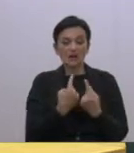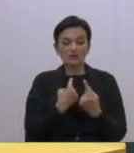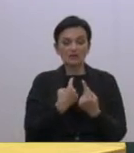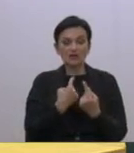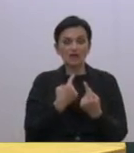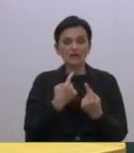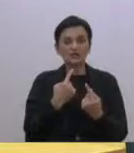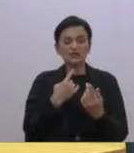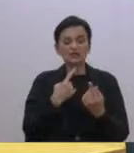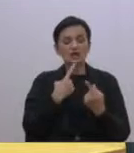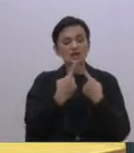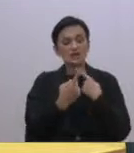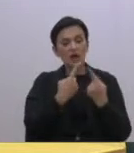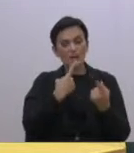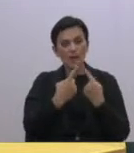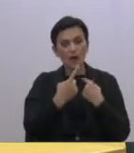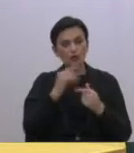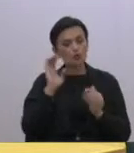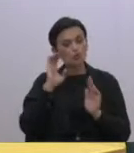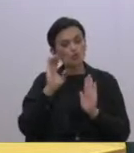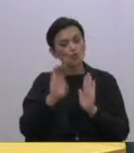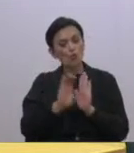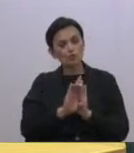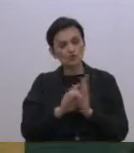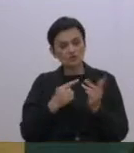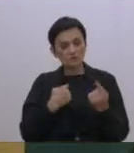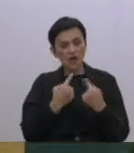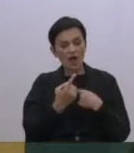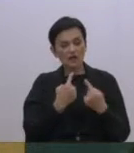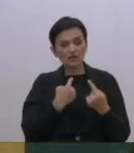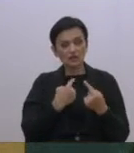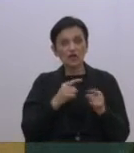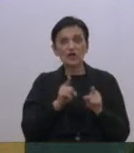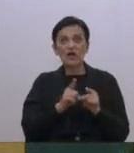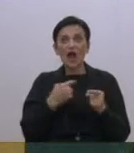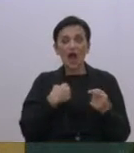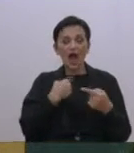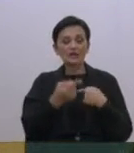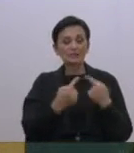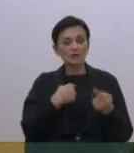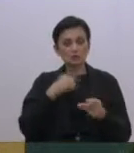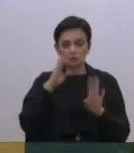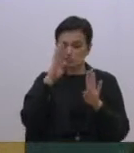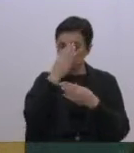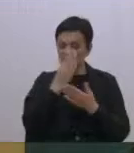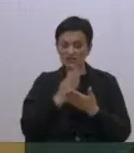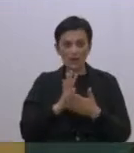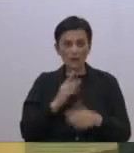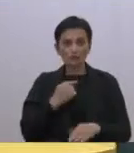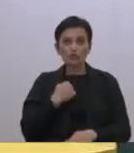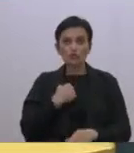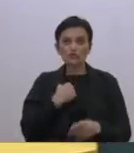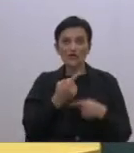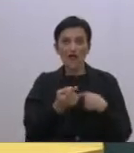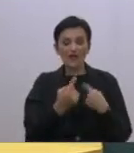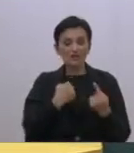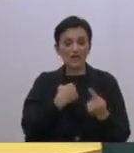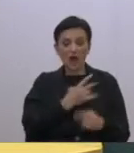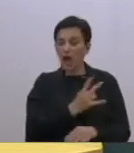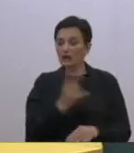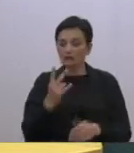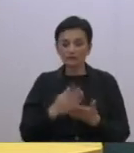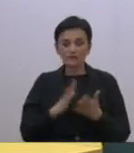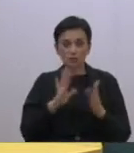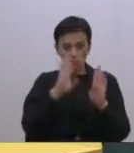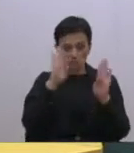ერთმანეთის მოსმენა და იმის წარმოდგენა, რომ ჩვენ ერთმანეთის მტრები არ ვართ. არავინ არ ვართ ერთმანეთის მტრები.